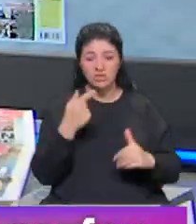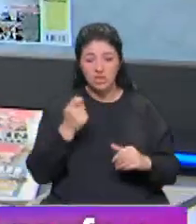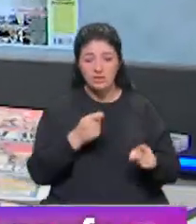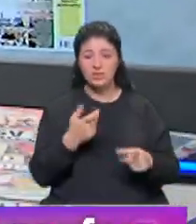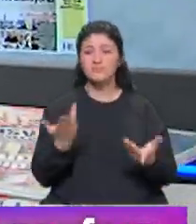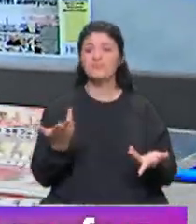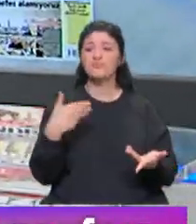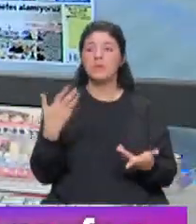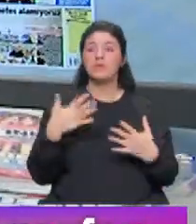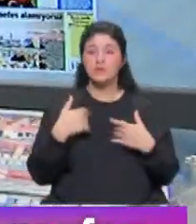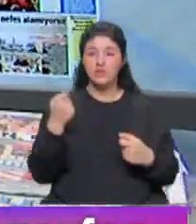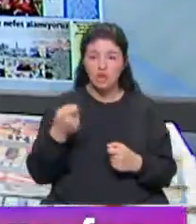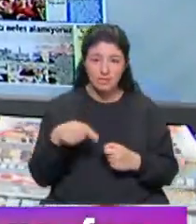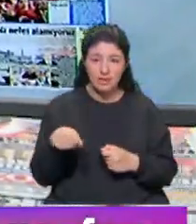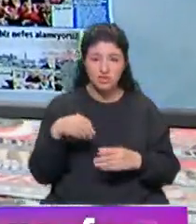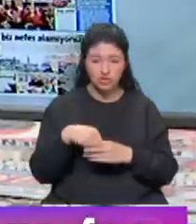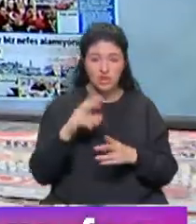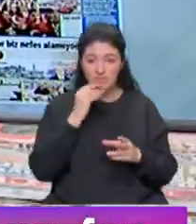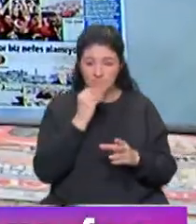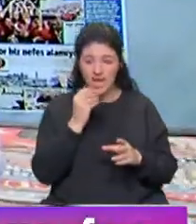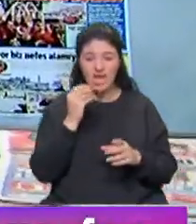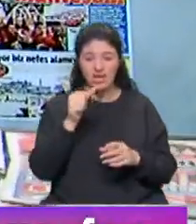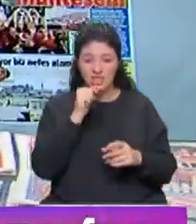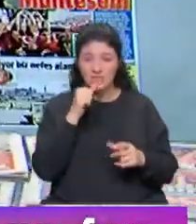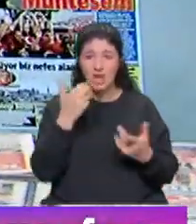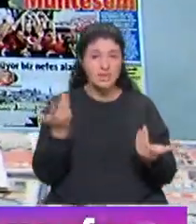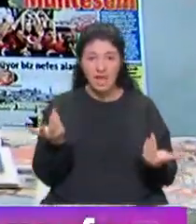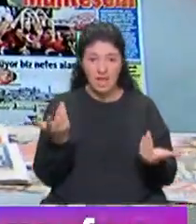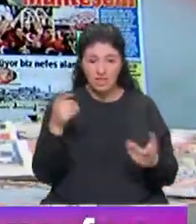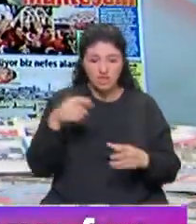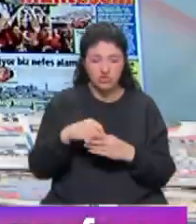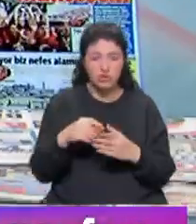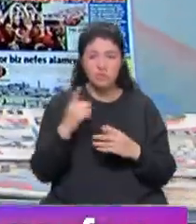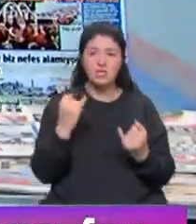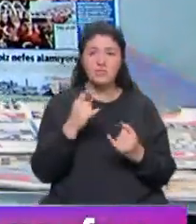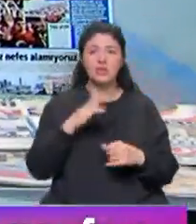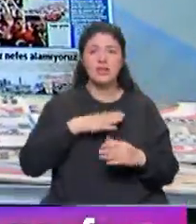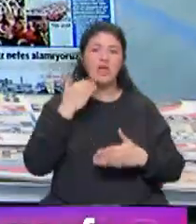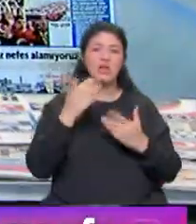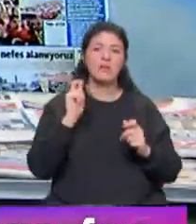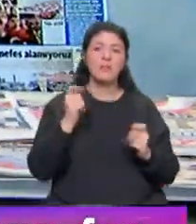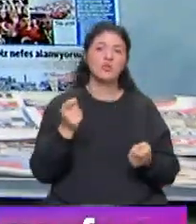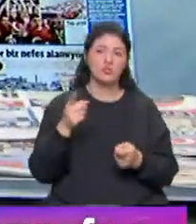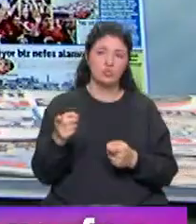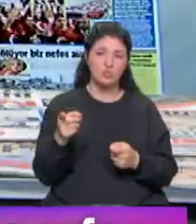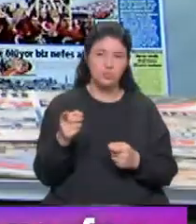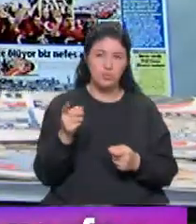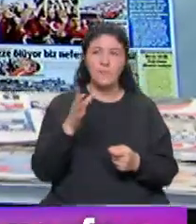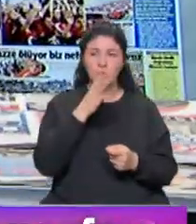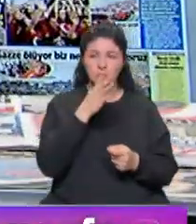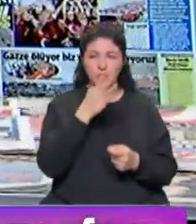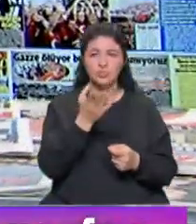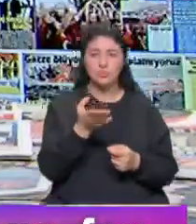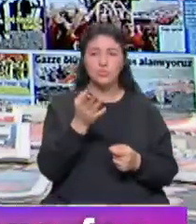koşulları, sonra sağlık koşulları, yeme içme koşulları. Bu bir tartışma. Onlar dertlerini anlatmaya çalışıyor.